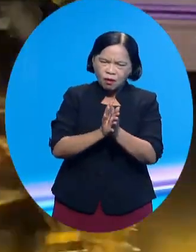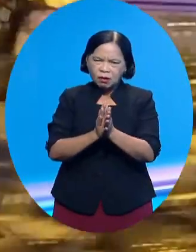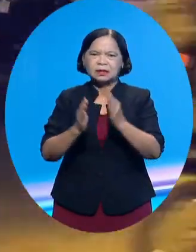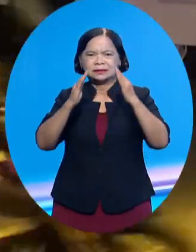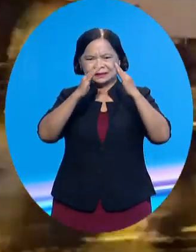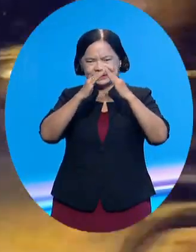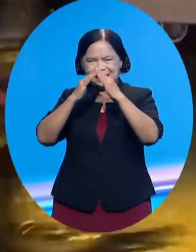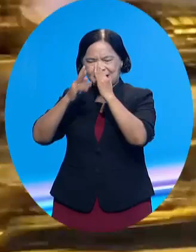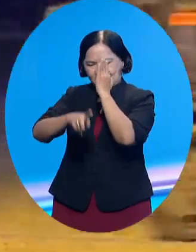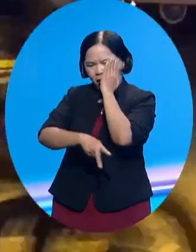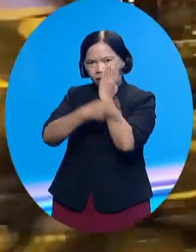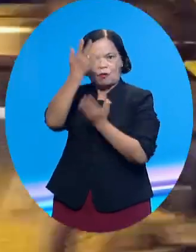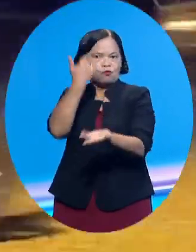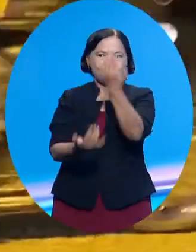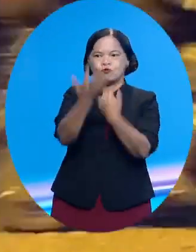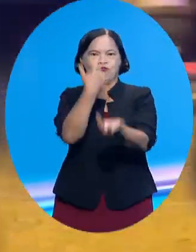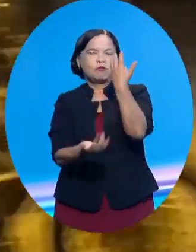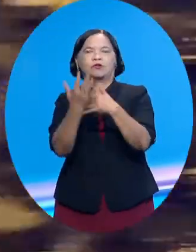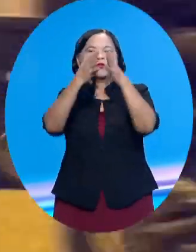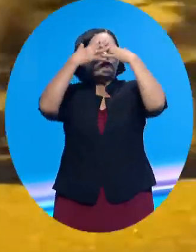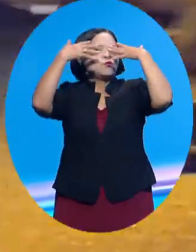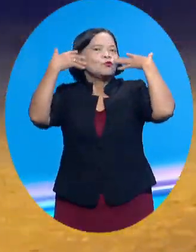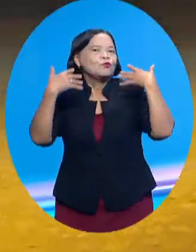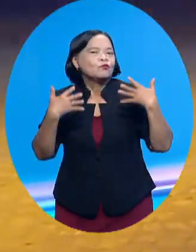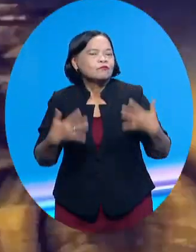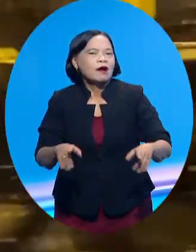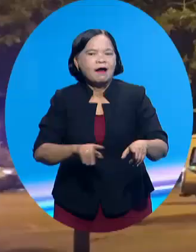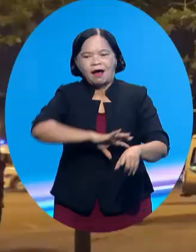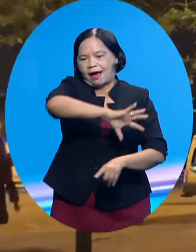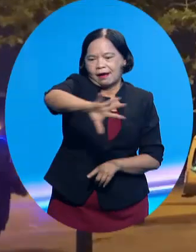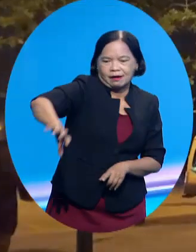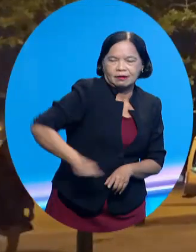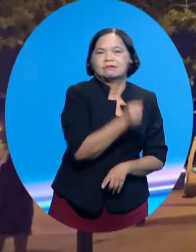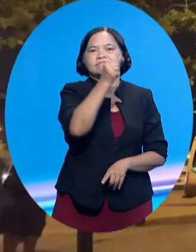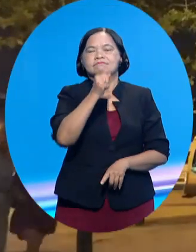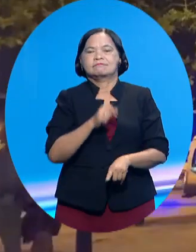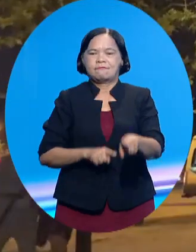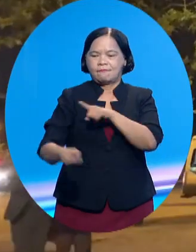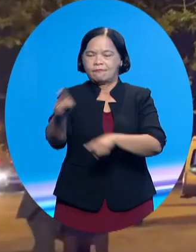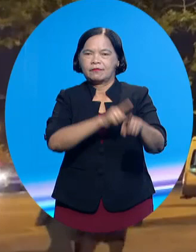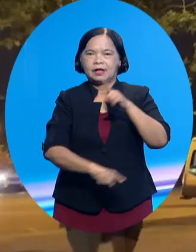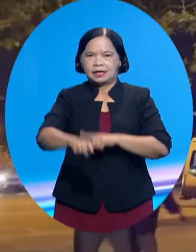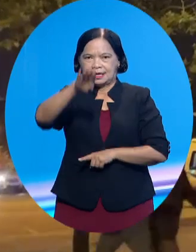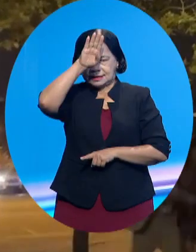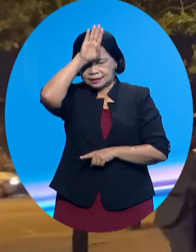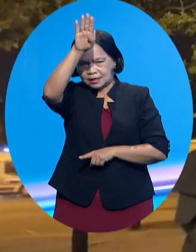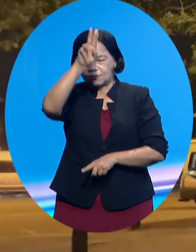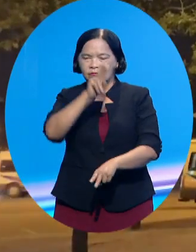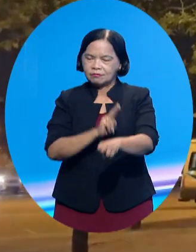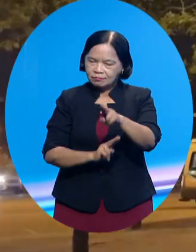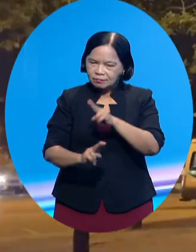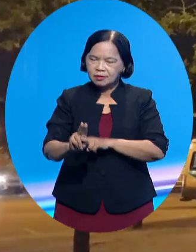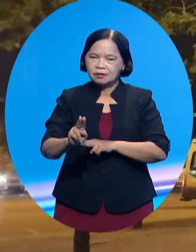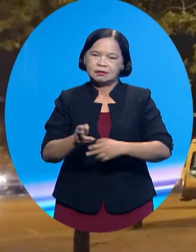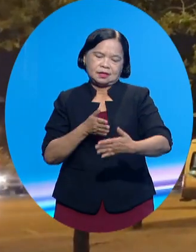nhà và phương tiện đã bị đốt cháy, trong khi hàng loạt cửa hàng bị cướp phá. Cũng trong ngày 1 tháng 7, Tổng thống Emmanuel Macron đã